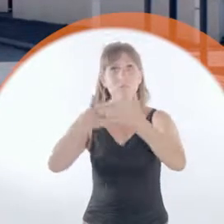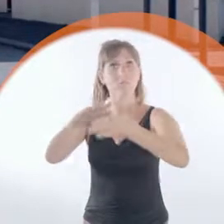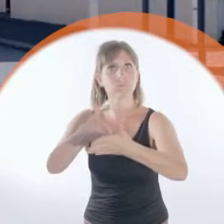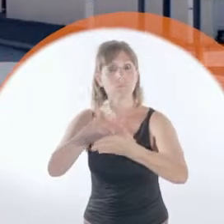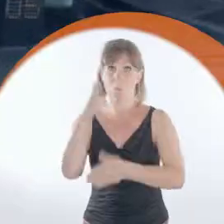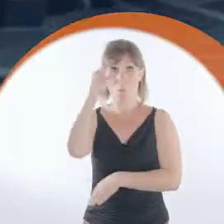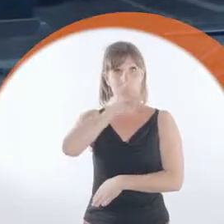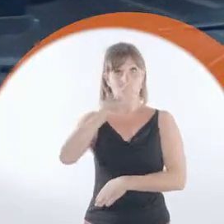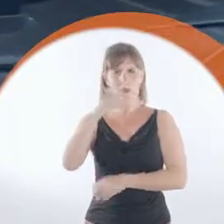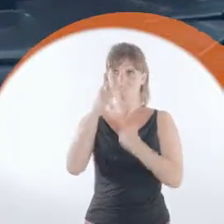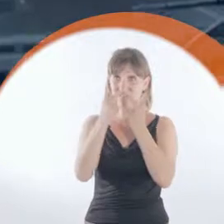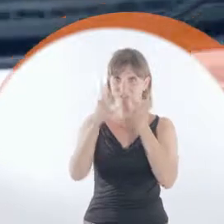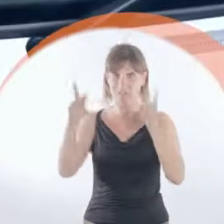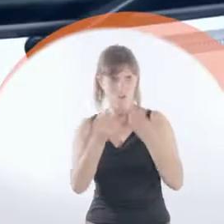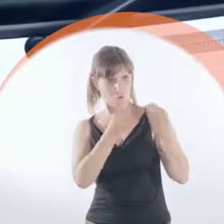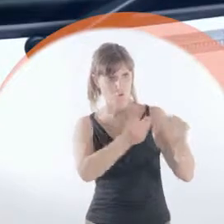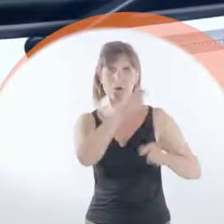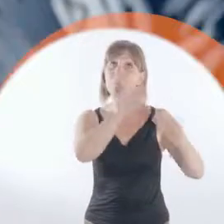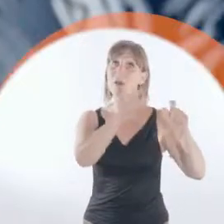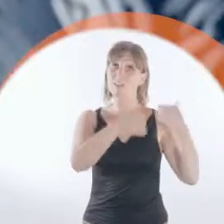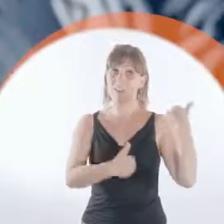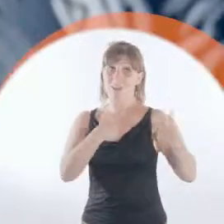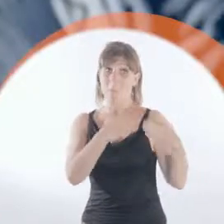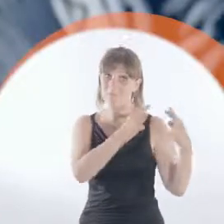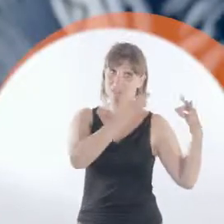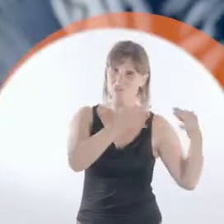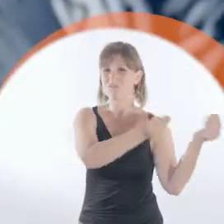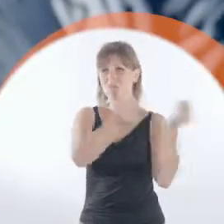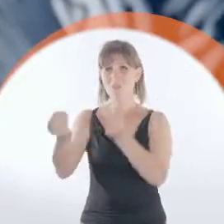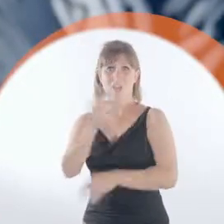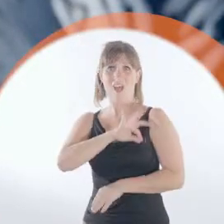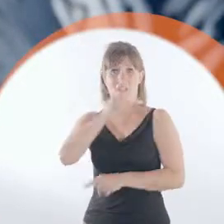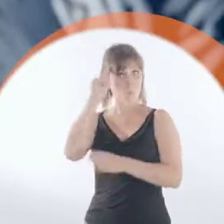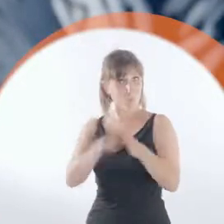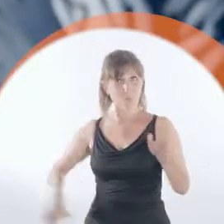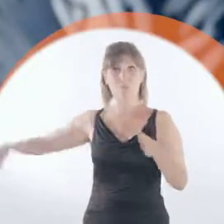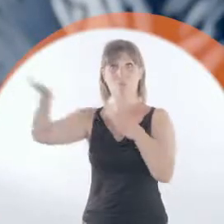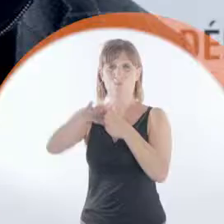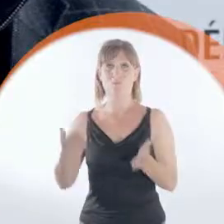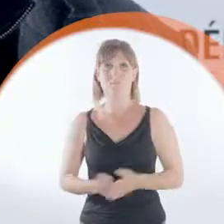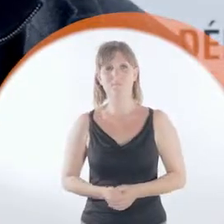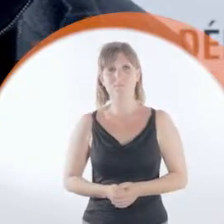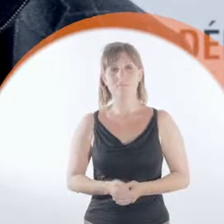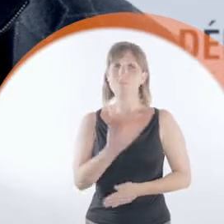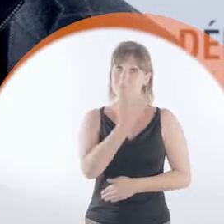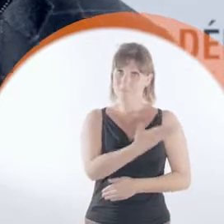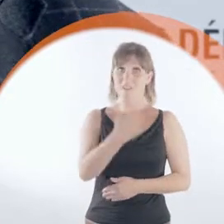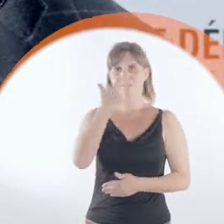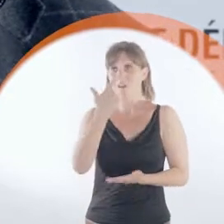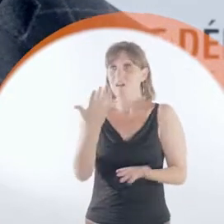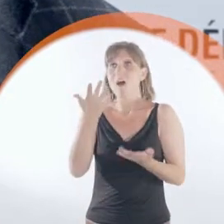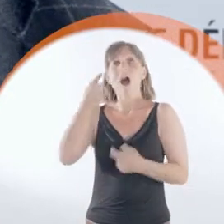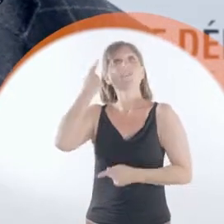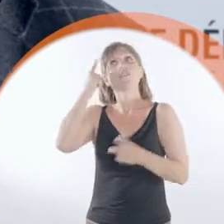déjà par faire la ville pour les plus fragiles et ce sera un bénéfice pour tout le monde. C'est aussi ça l